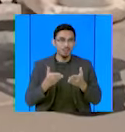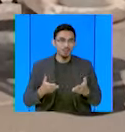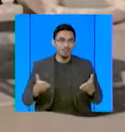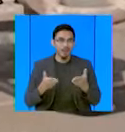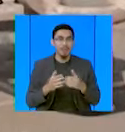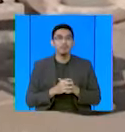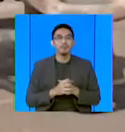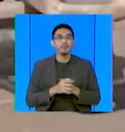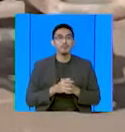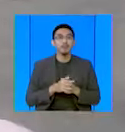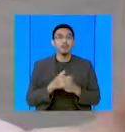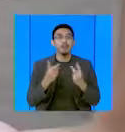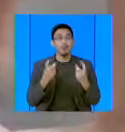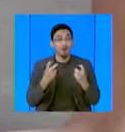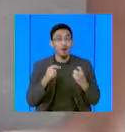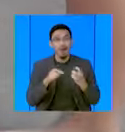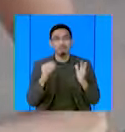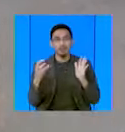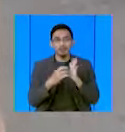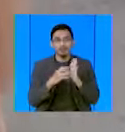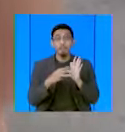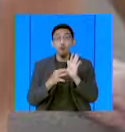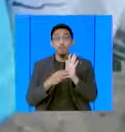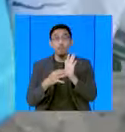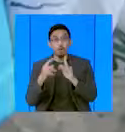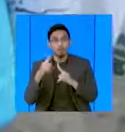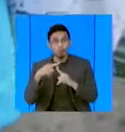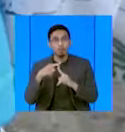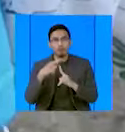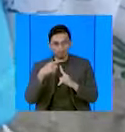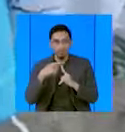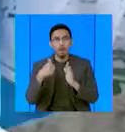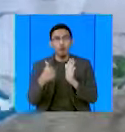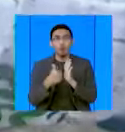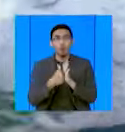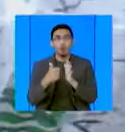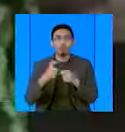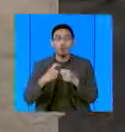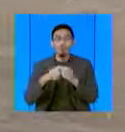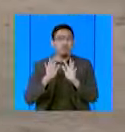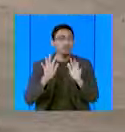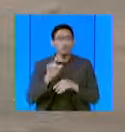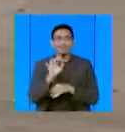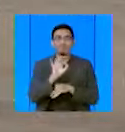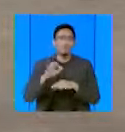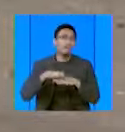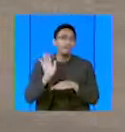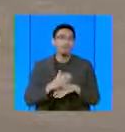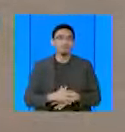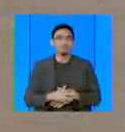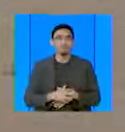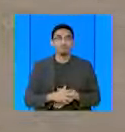Melalui akun TikTok, Momot setidaknya telah memiliki lebih dari 1.000 pengikut. Dari Kabupaten Kulon Progo, Yogyakarta,